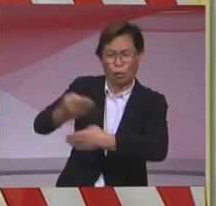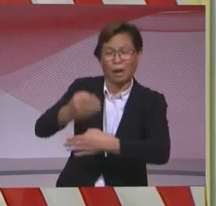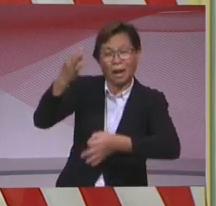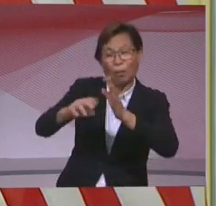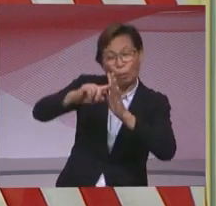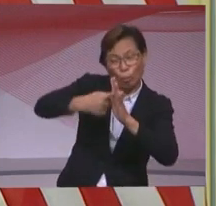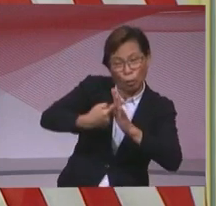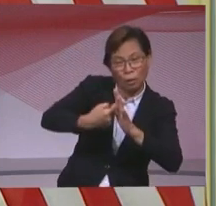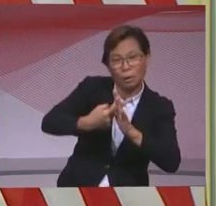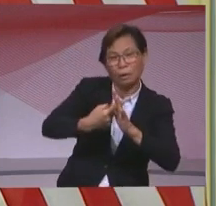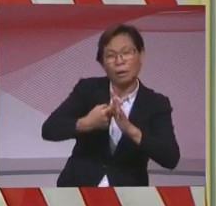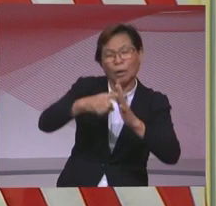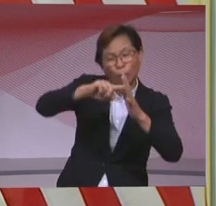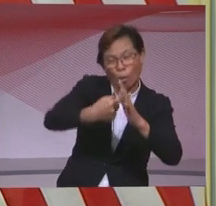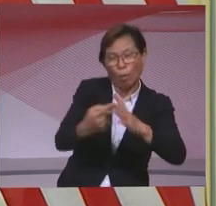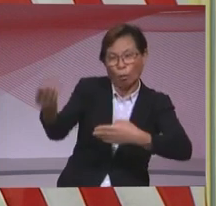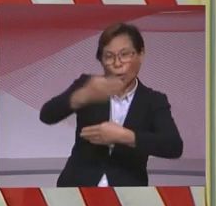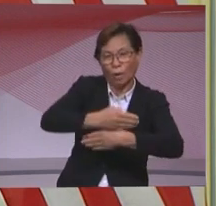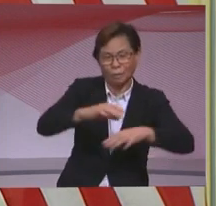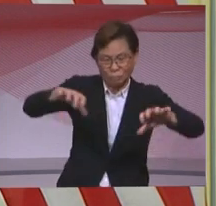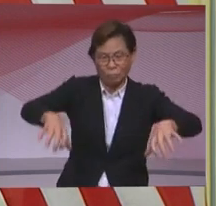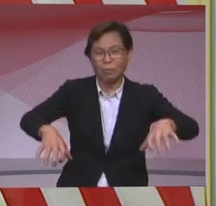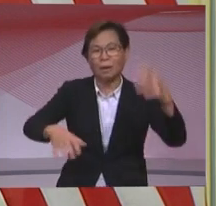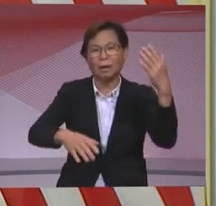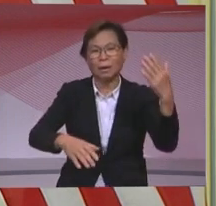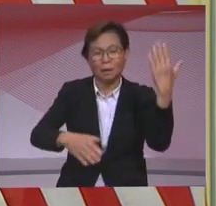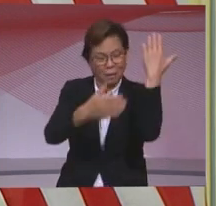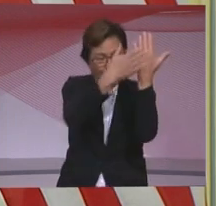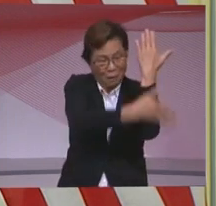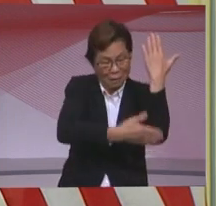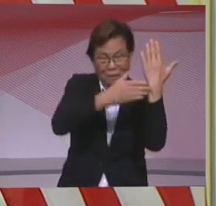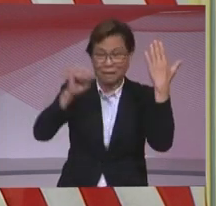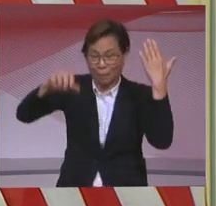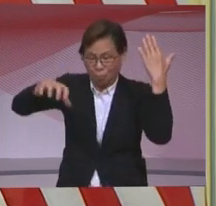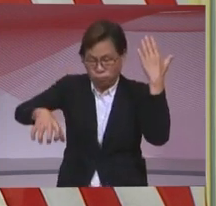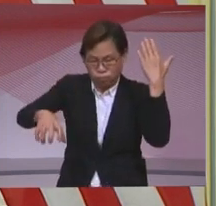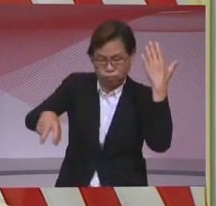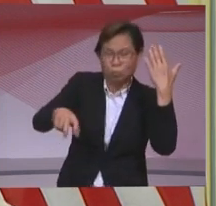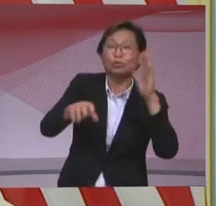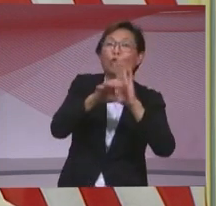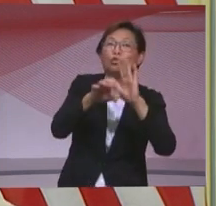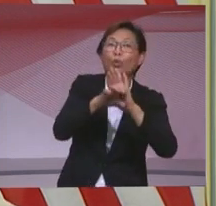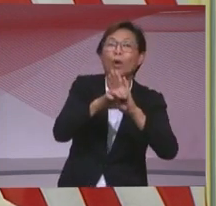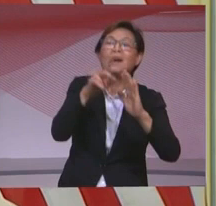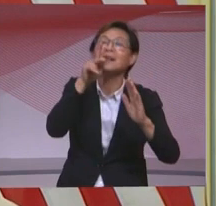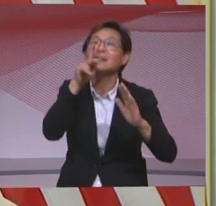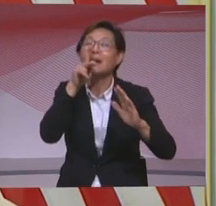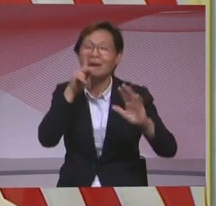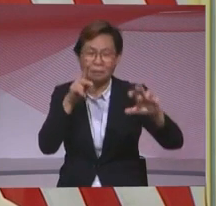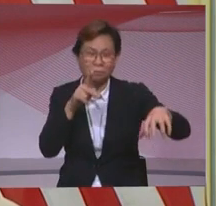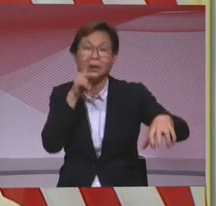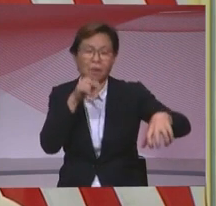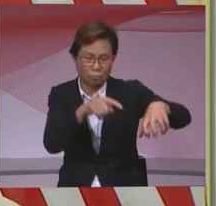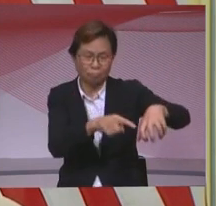kita mulakan kuarantin untuk interstate ataupun rentas negeri, sebagai contoh Kedah dianggap